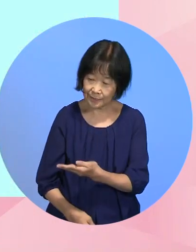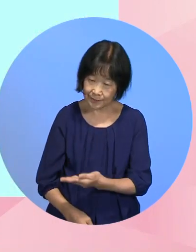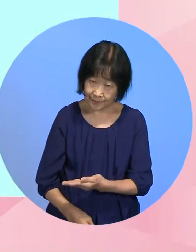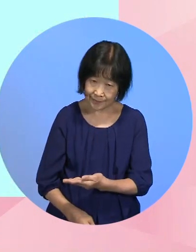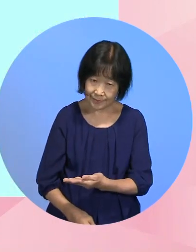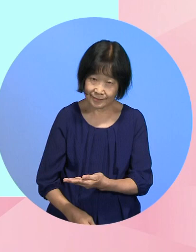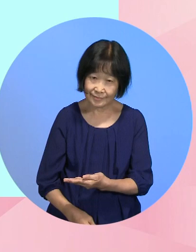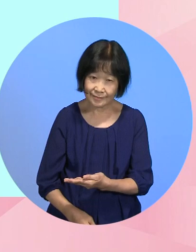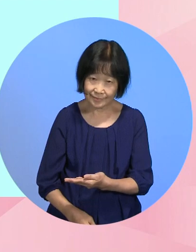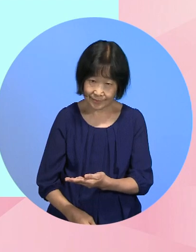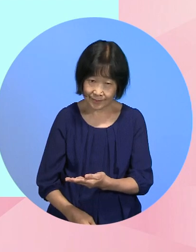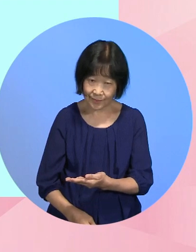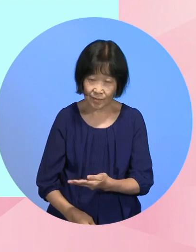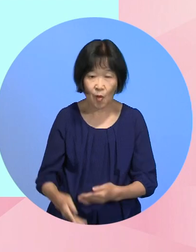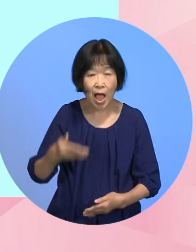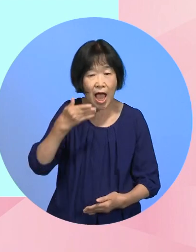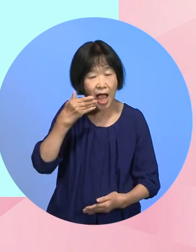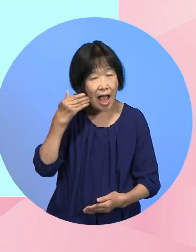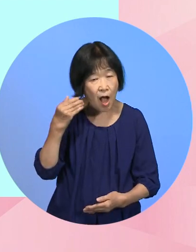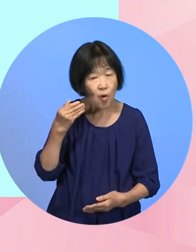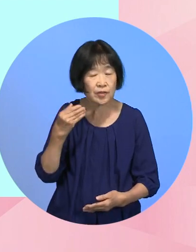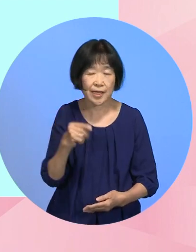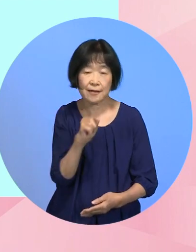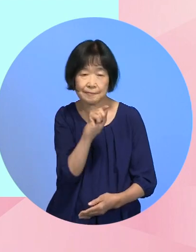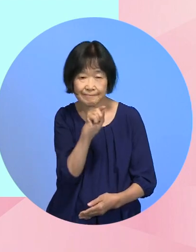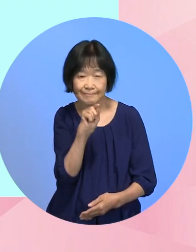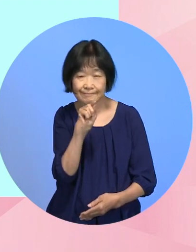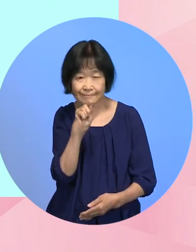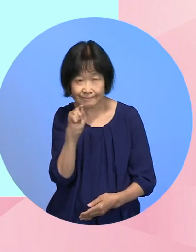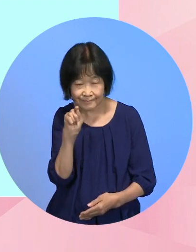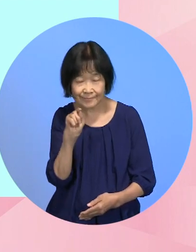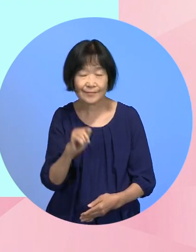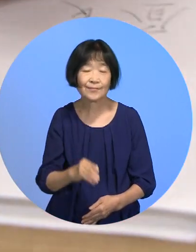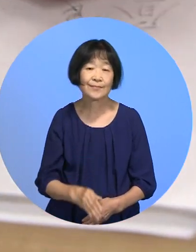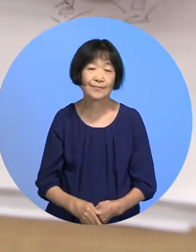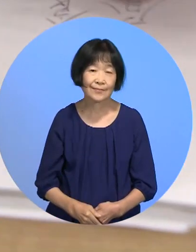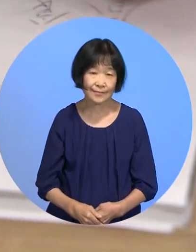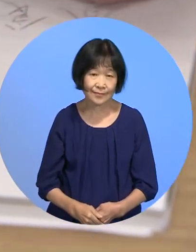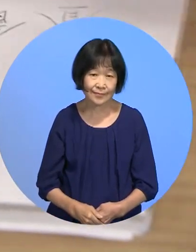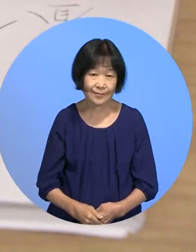どの嗜好品やおやつは青色のラインを引いて色分けしてください。